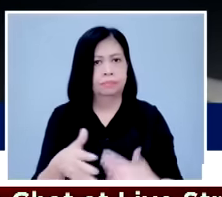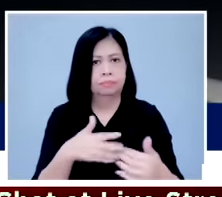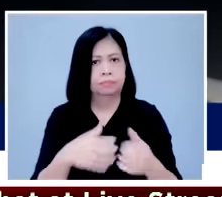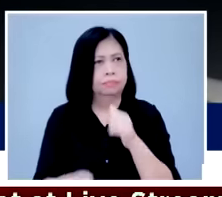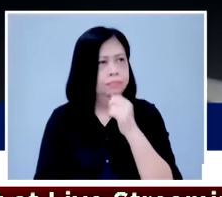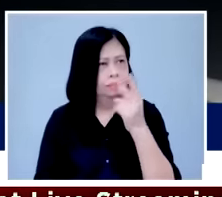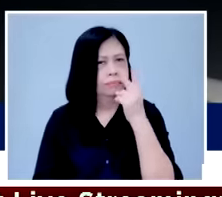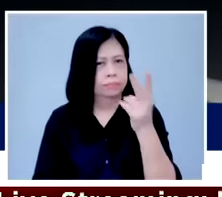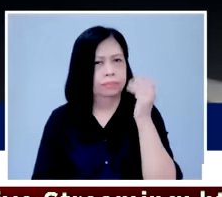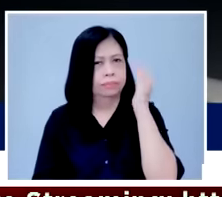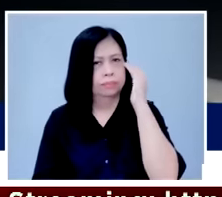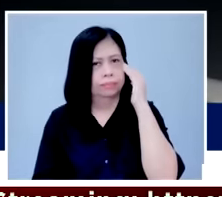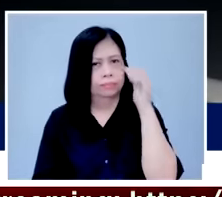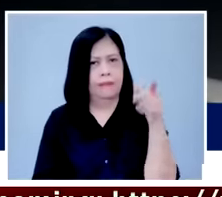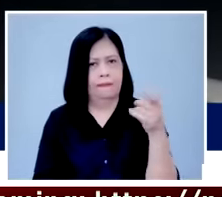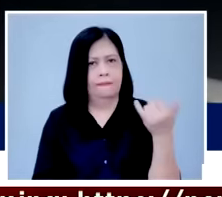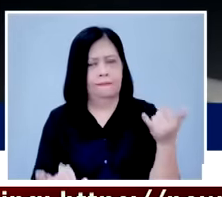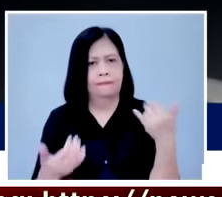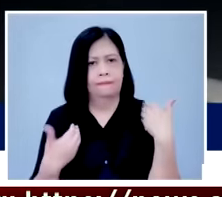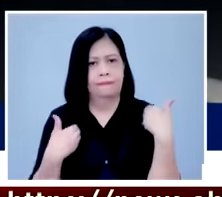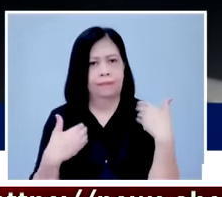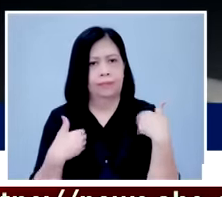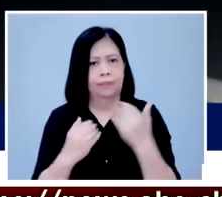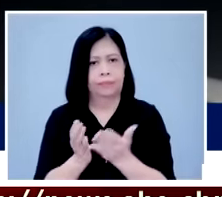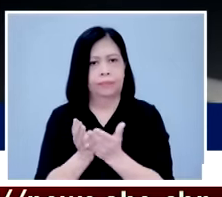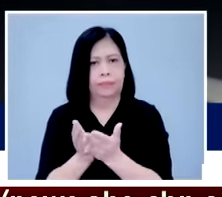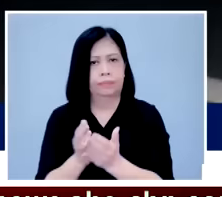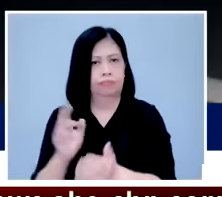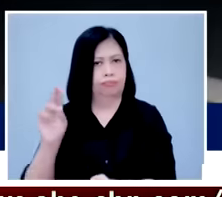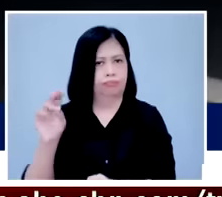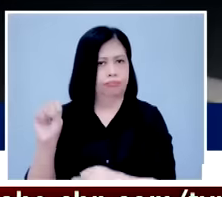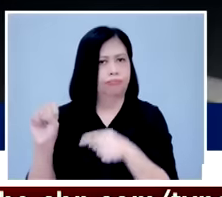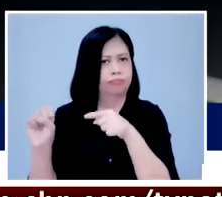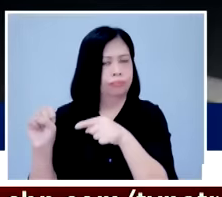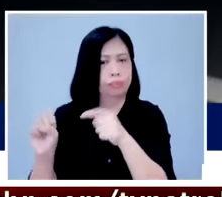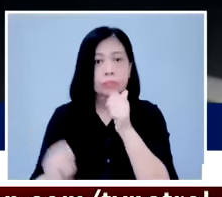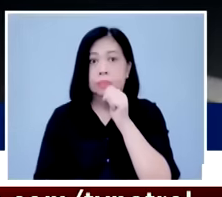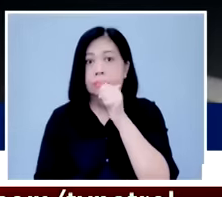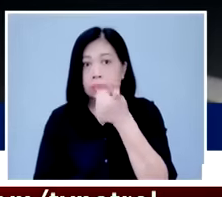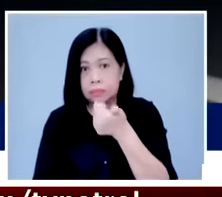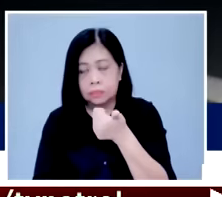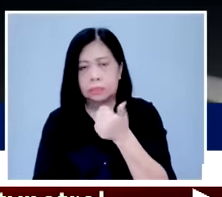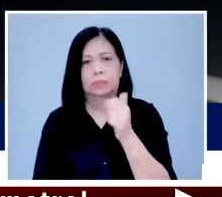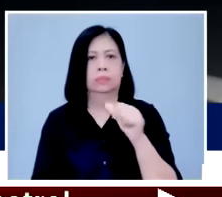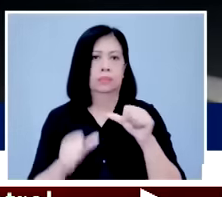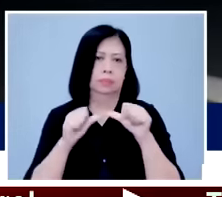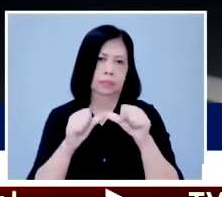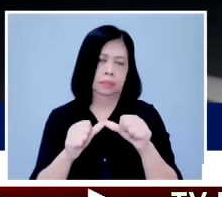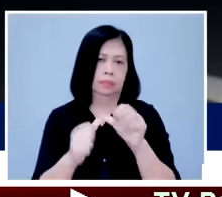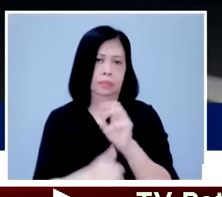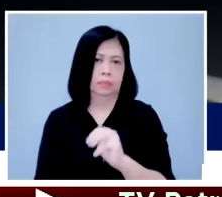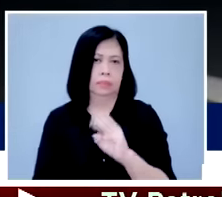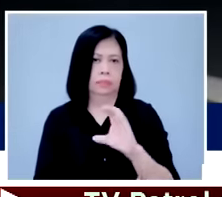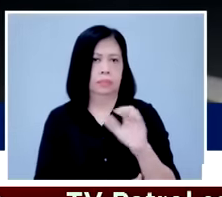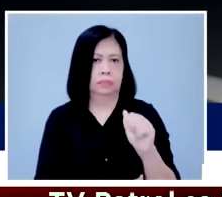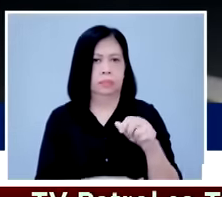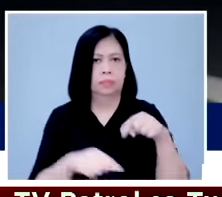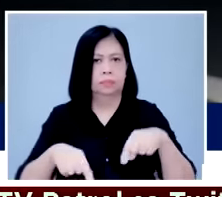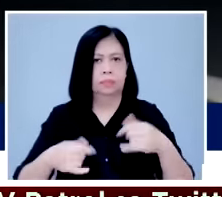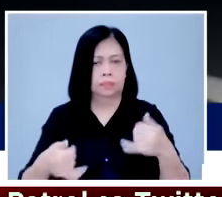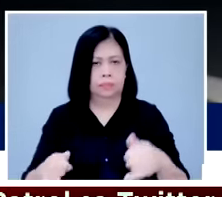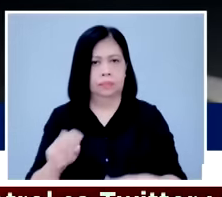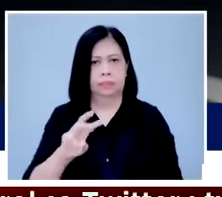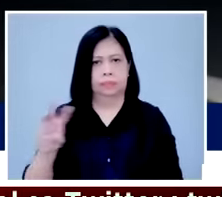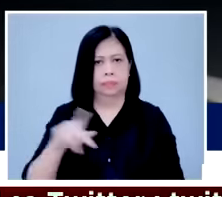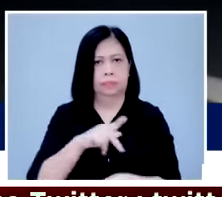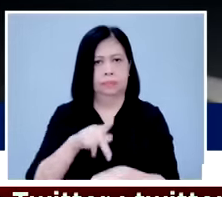rito ay nasa area lang din yung mga barko ng Estados Unidos. Bukas, Karen, ay magpapatuloy ang MCA dito pa rin yan sa West Philippine